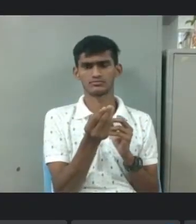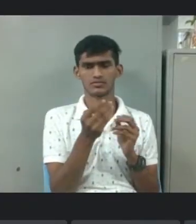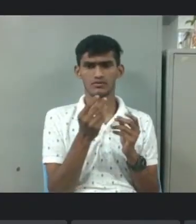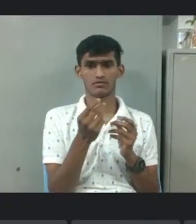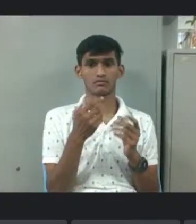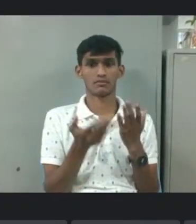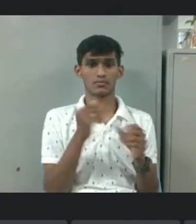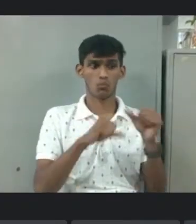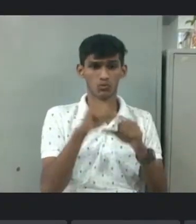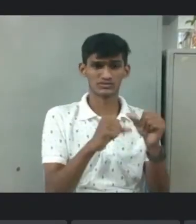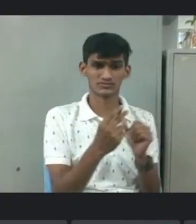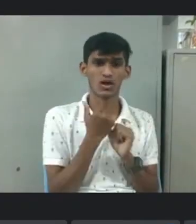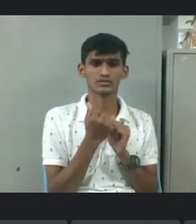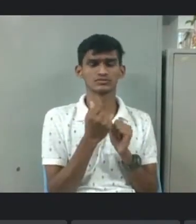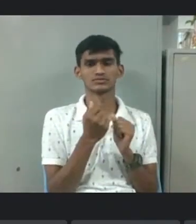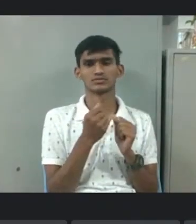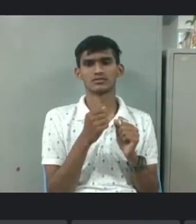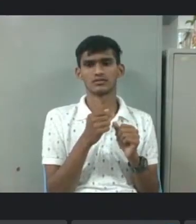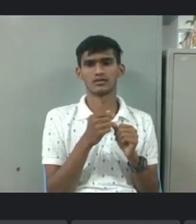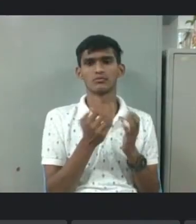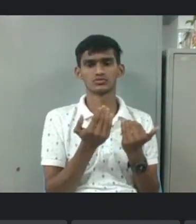നടക്കാൻ സാധ്യതയുണ്ടെന്ന് തോന്നുന്നു.